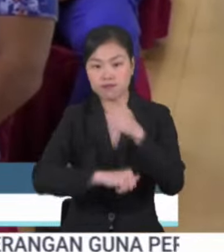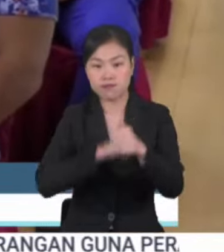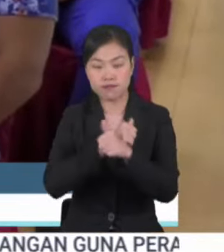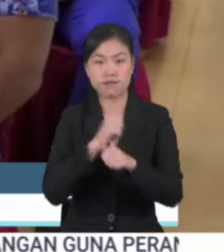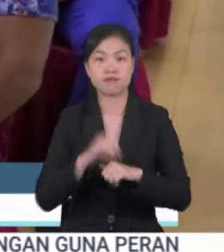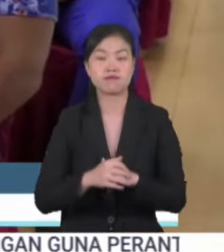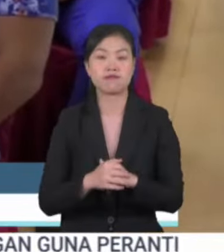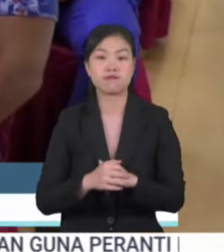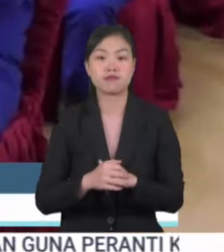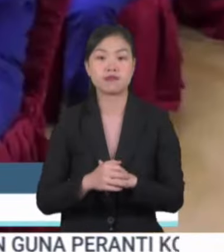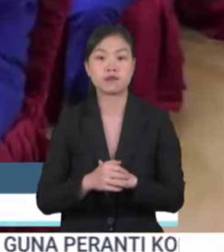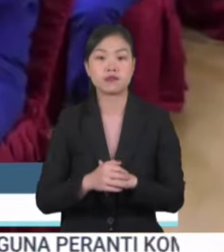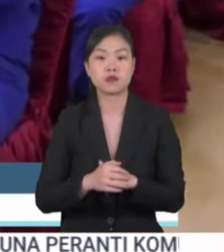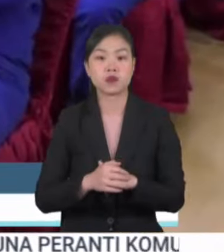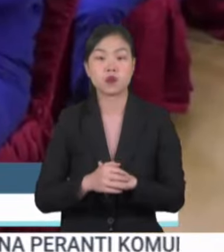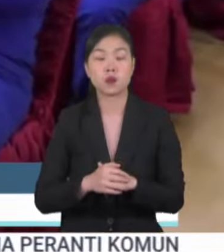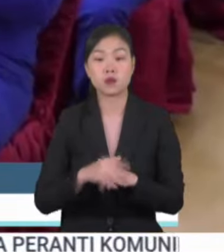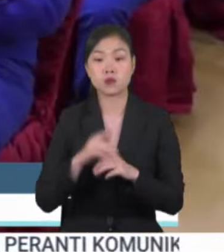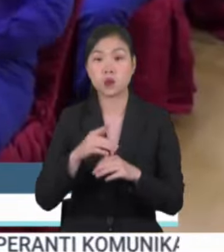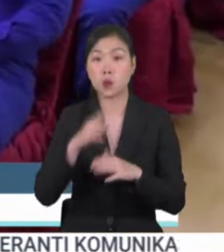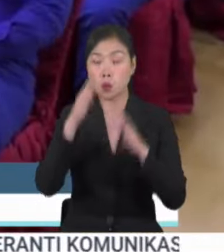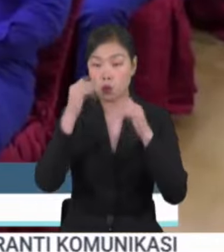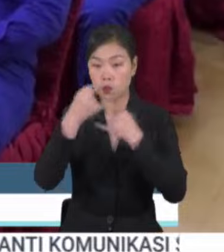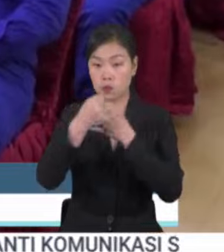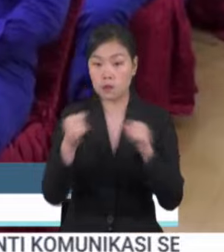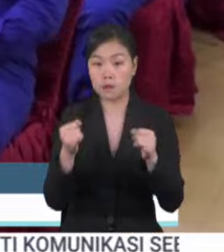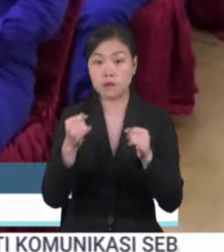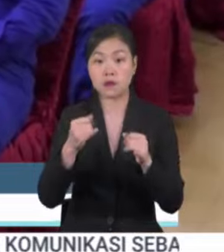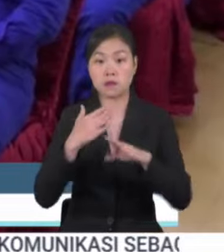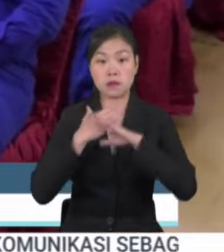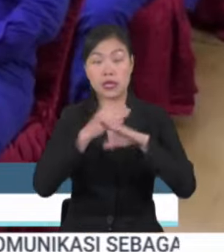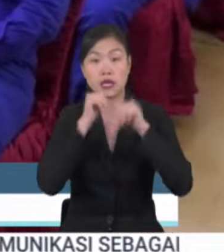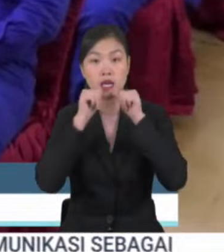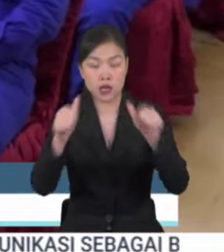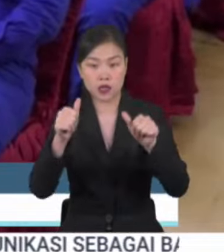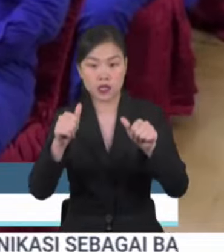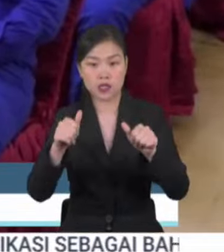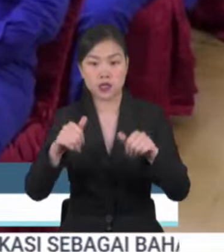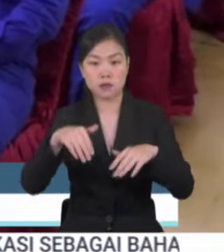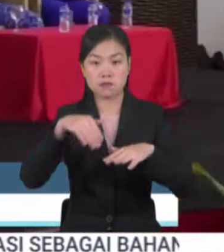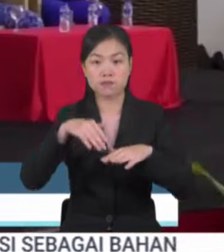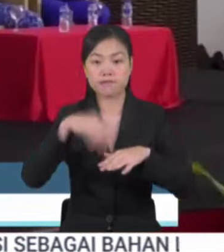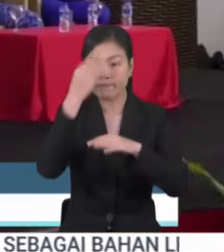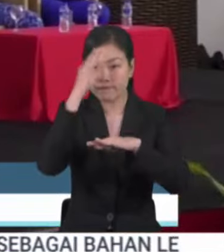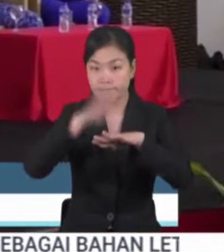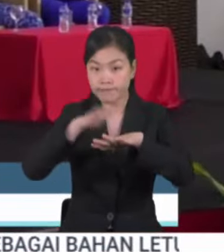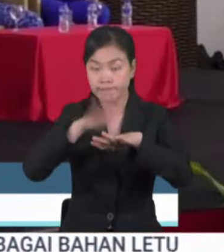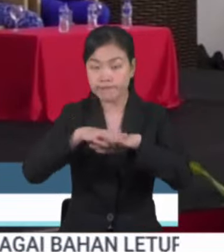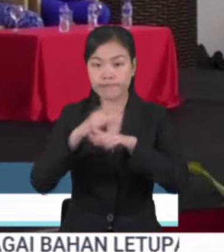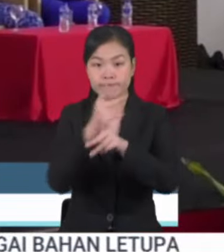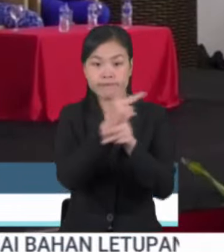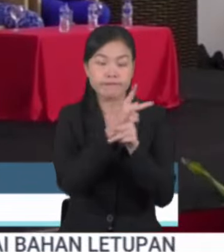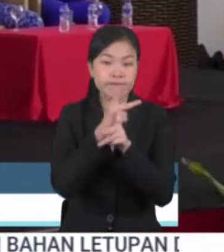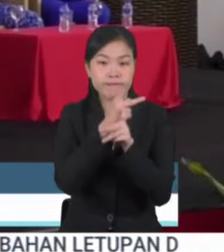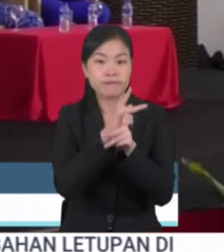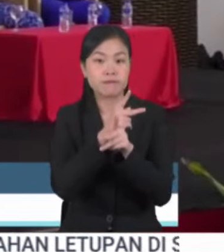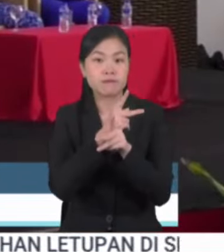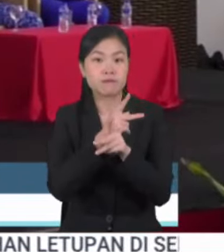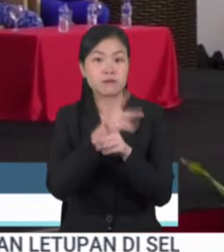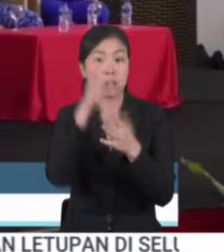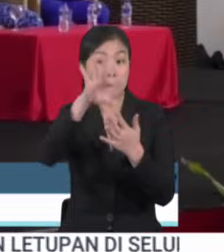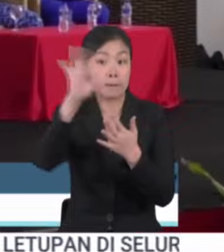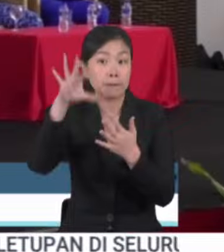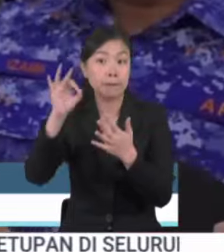Sehubungan itu, Angkatan Pertahanan Awam menasihati orang awam agar lebih berhati-hati memilih lokasi percutian bagi mengelak insiden tidak diingini